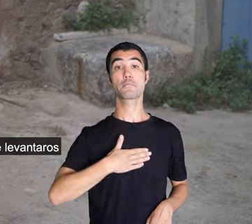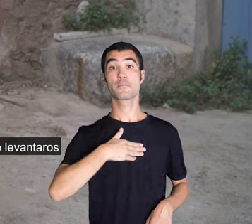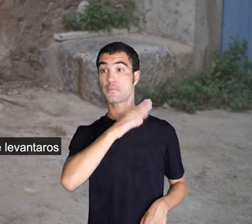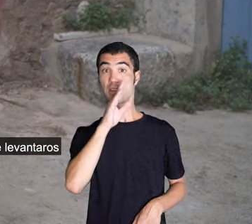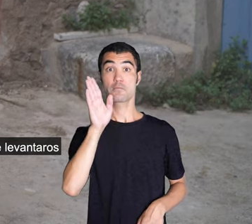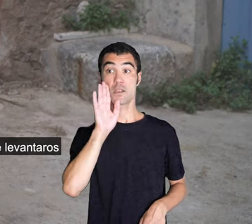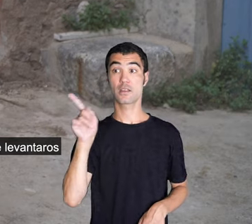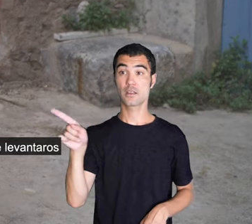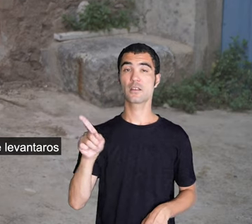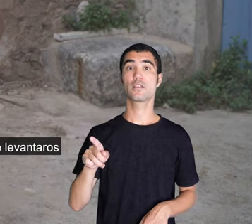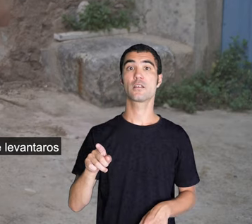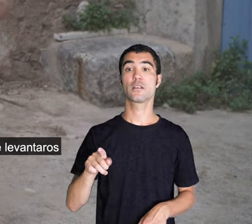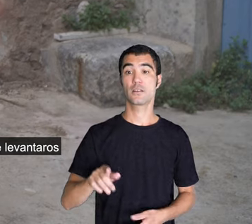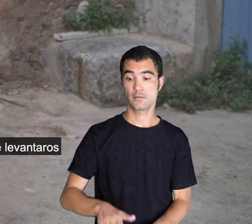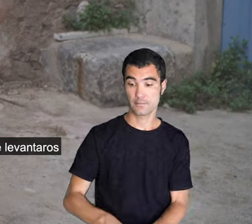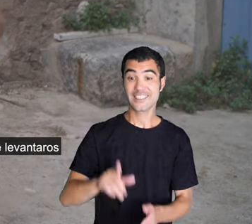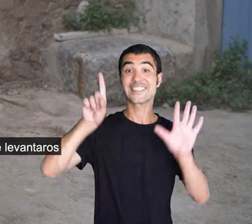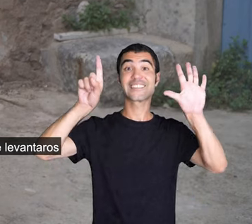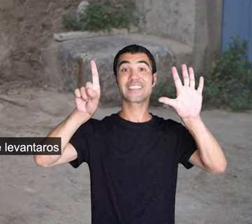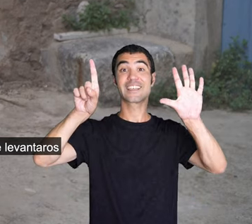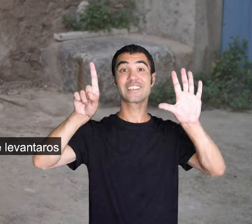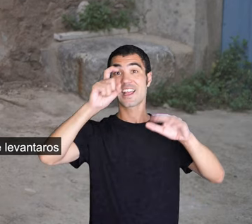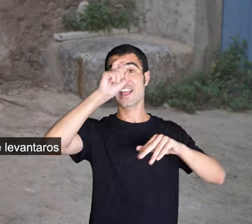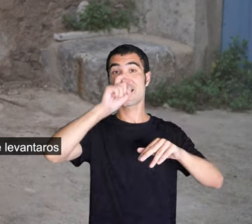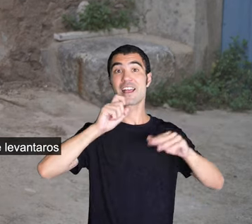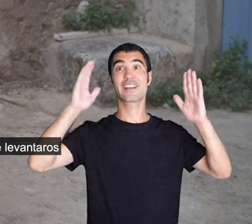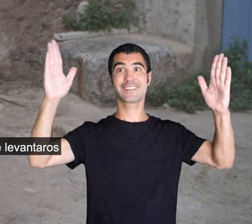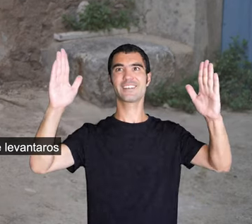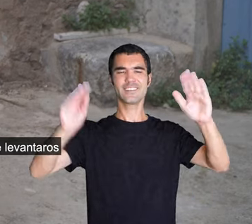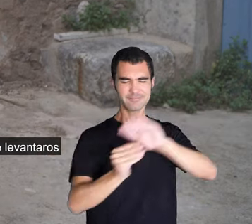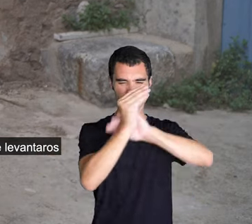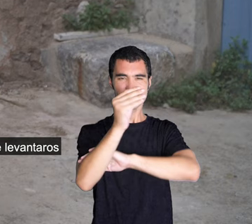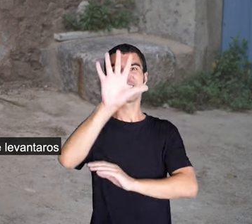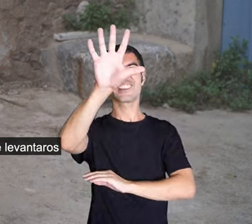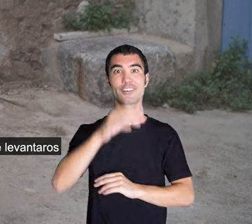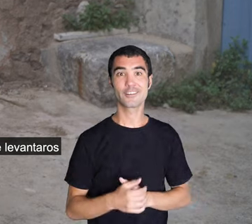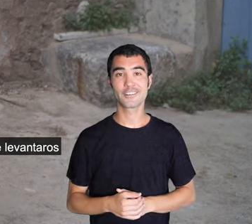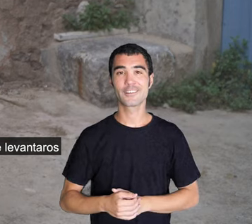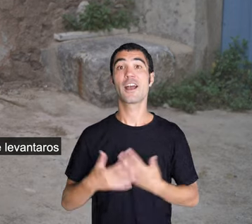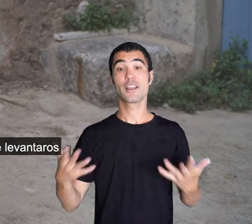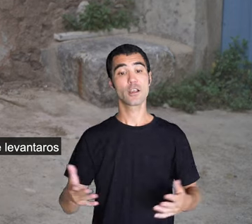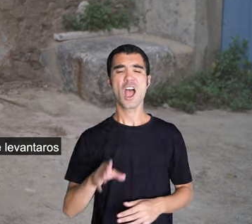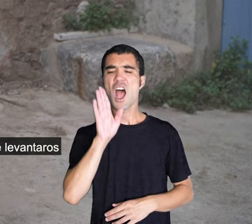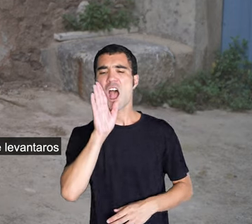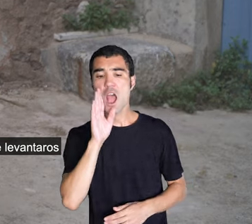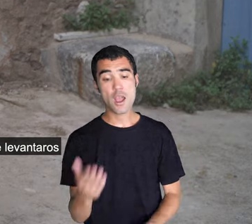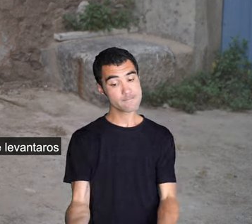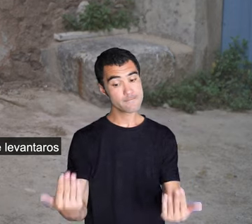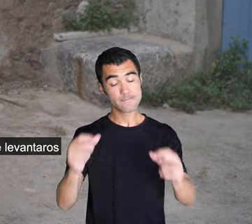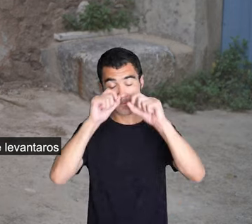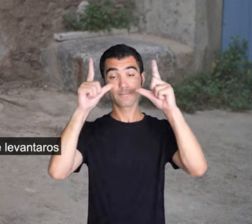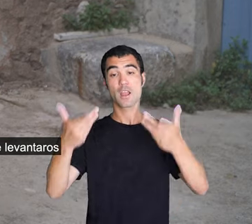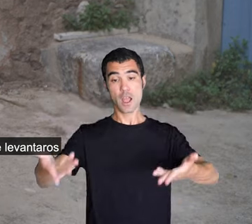a sis anys, va tenir cinc infants. I mos deia, ala, venga, ninetes, us heu d'aixecar a vos, com m'heu d'ajudar,